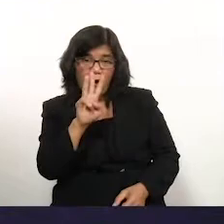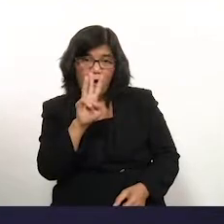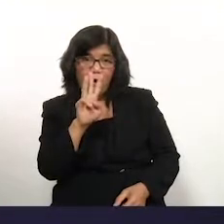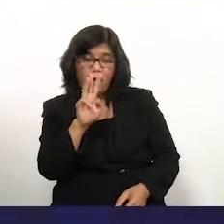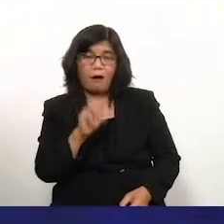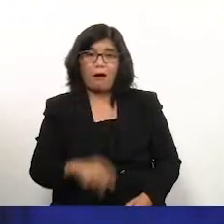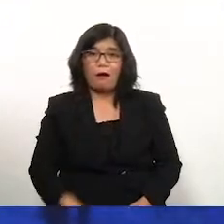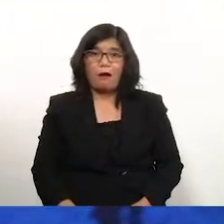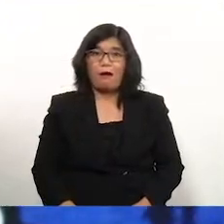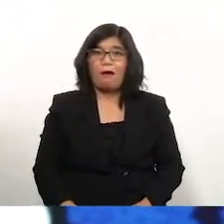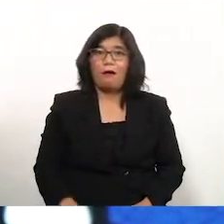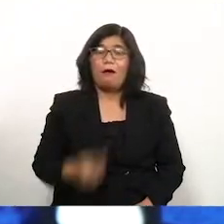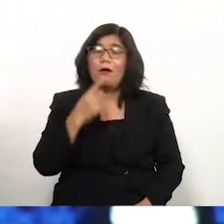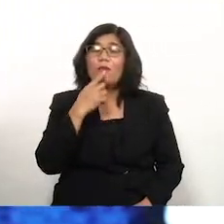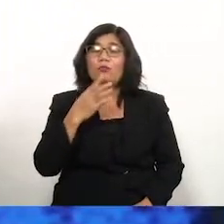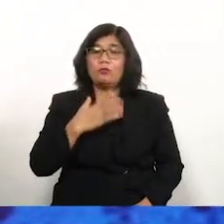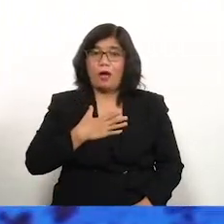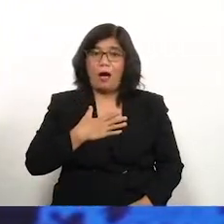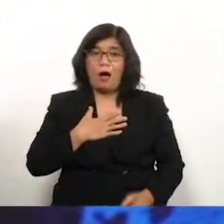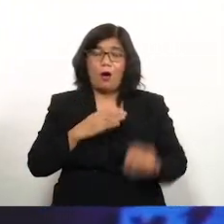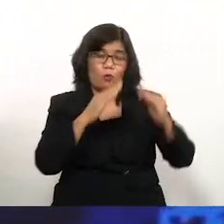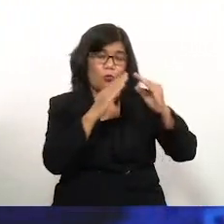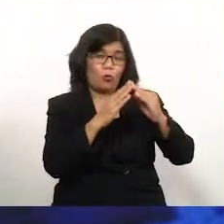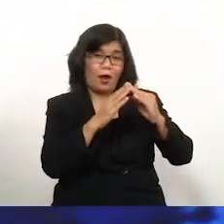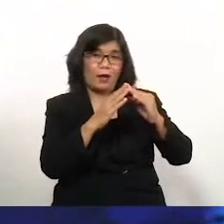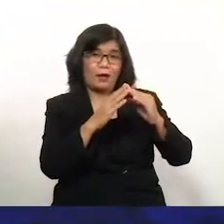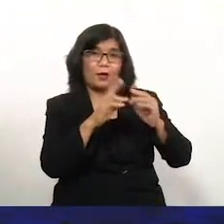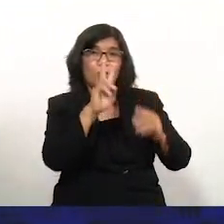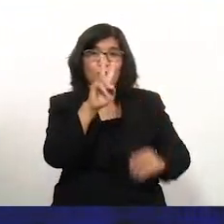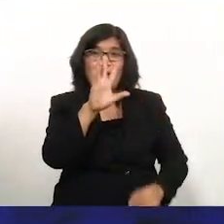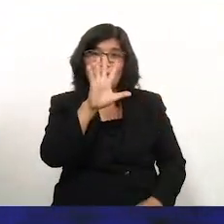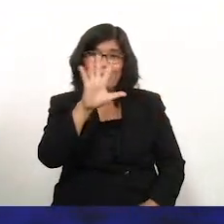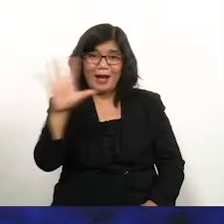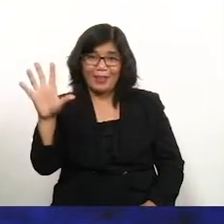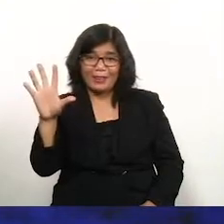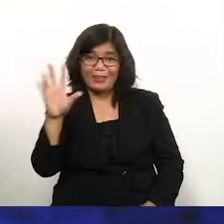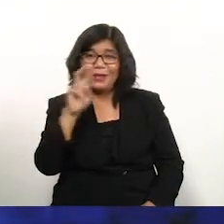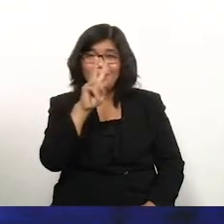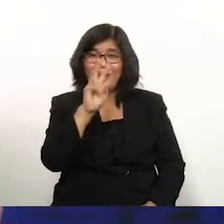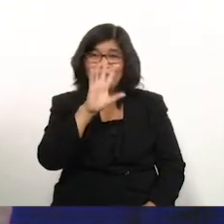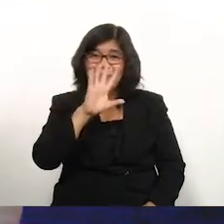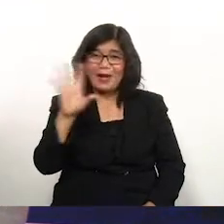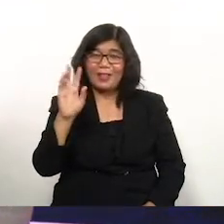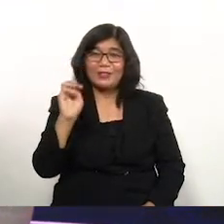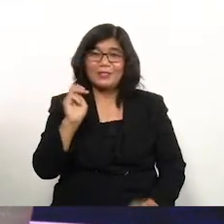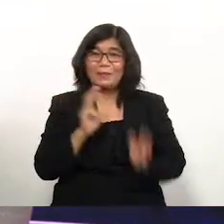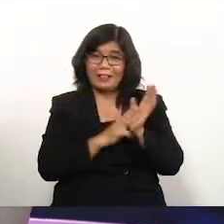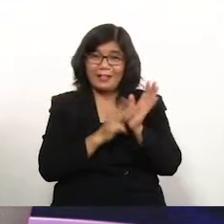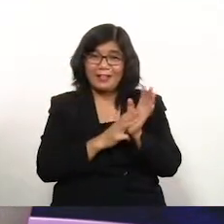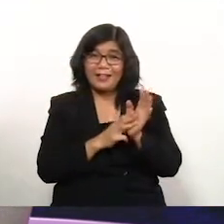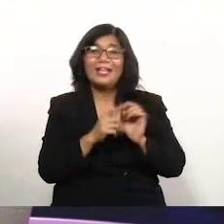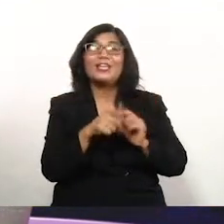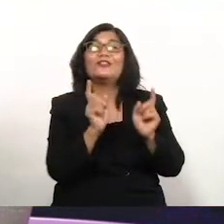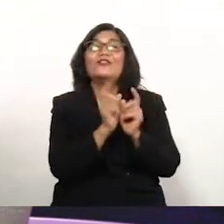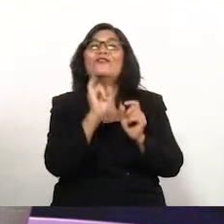Hai Radia punya rumah ukuran 2.500 itu rumah atau Wisma hahaha hehehe